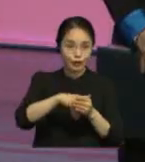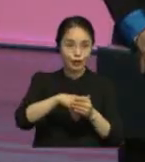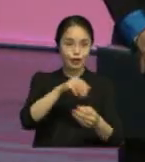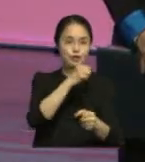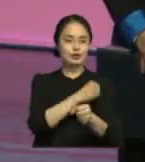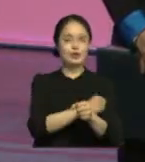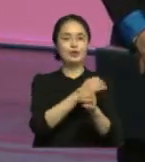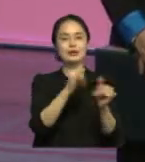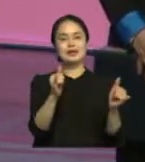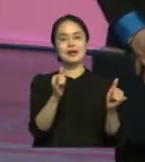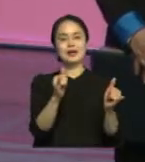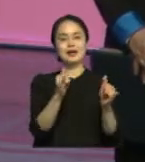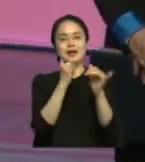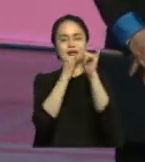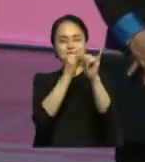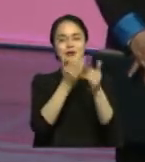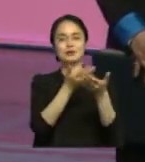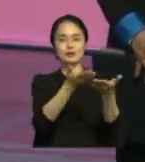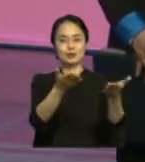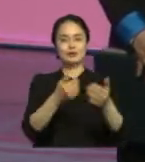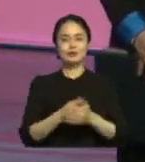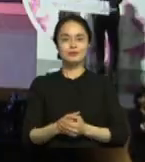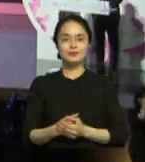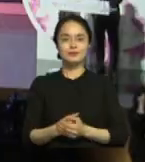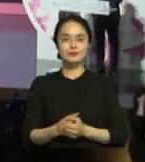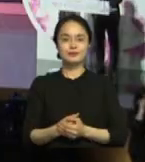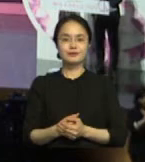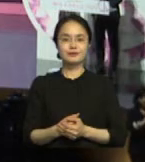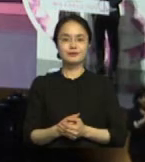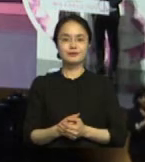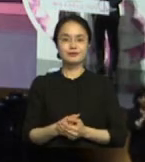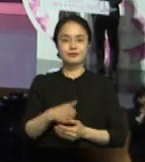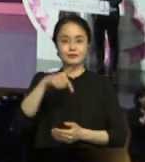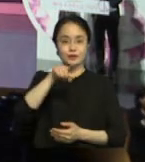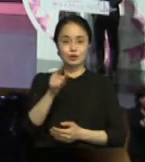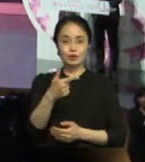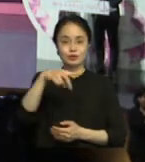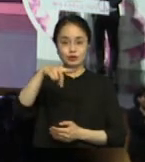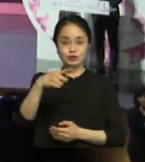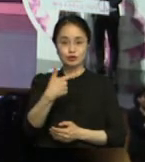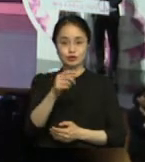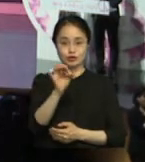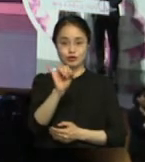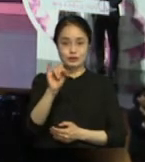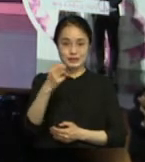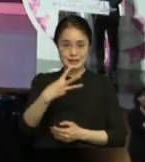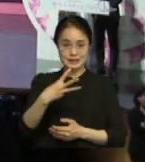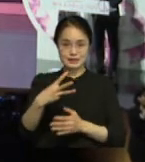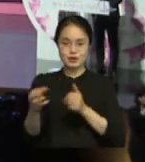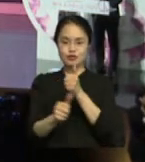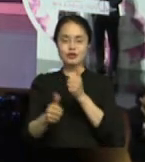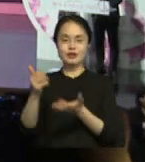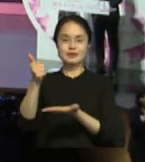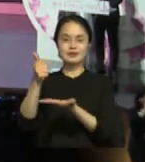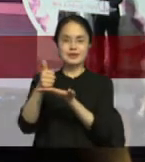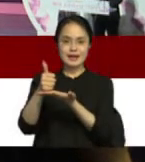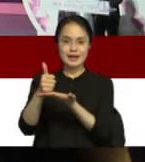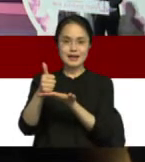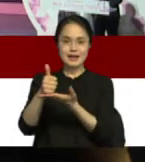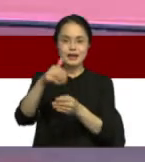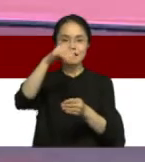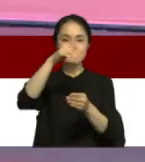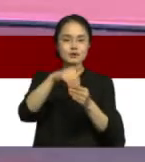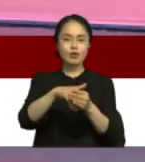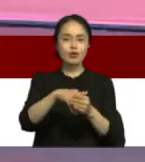수여하는 포상식이 진행됐습니다. 이어 권순일 위원장은 국민주권의 원리를 실현하는 것이 바로